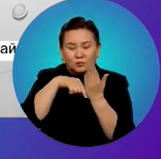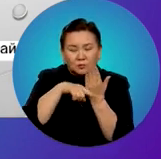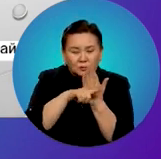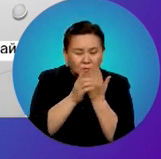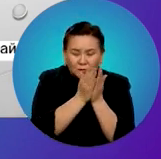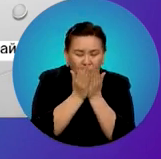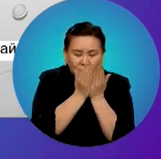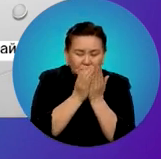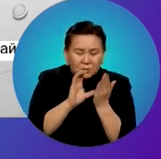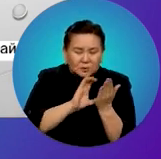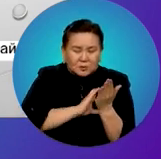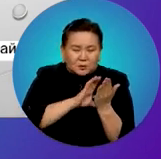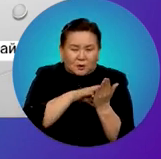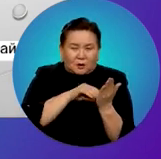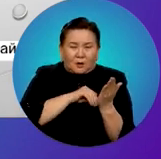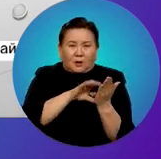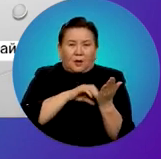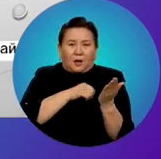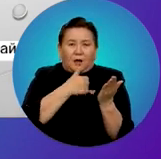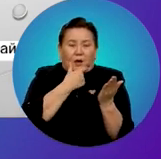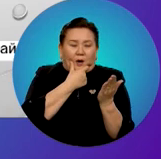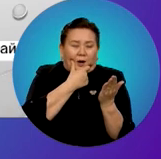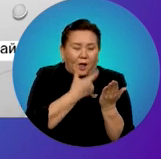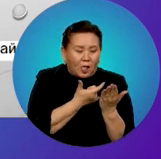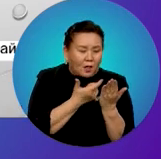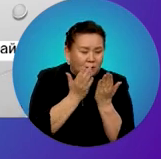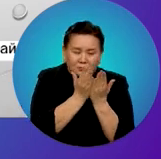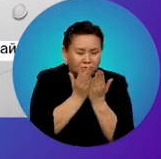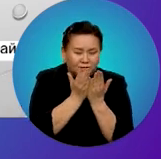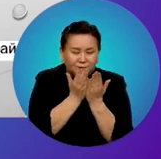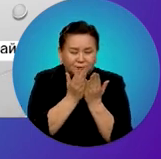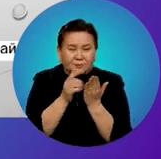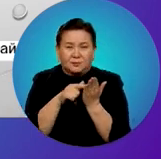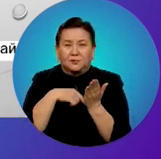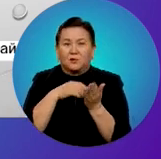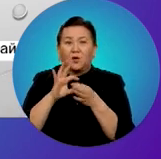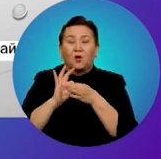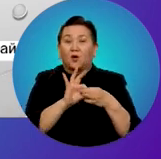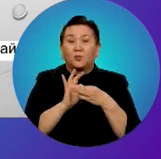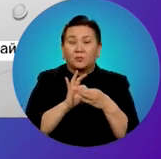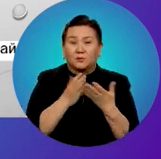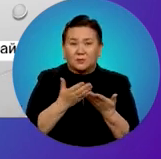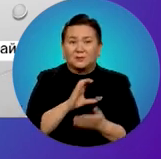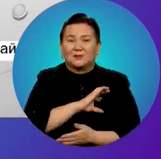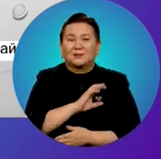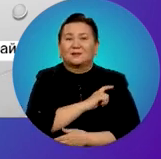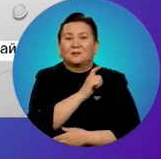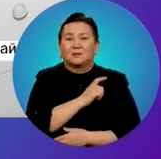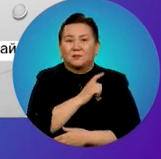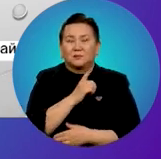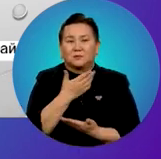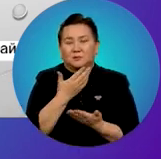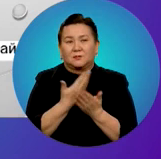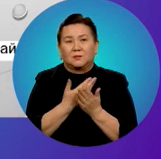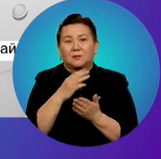номыг унших, сэтгэл татагдах, шимтэн уншиж байгаа тэр одоо байдлаа бол номын агаарт ариусах, номын агаарт хөвөх гэсэн